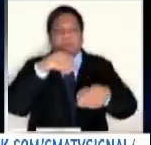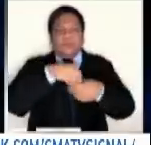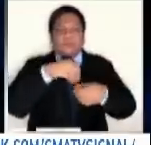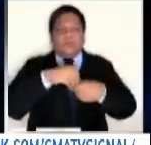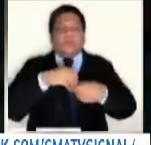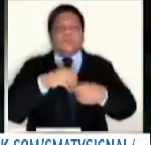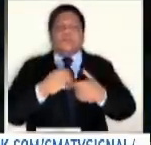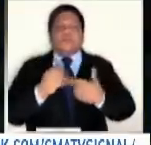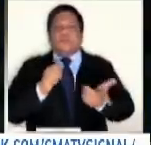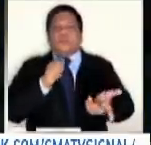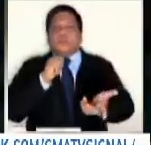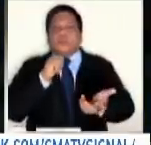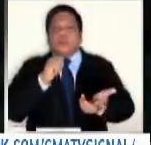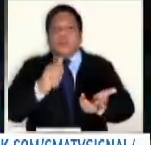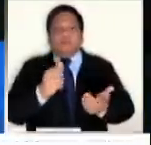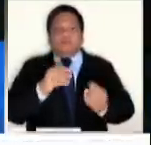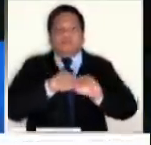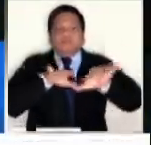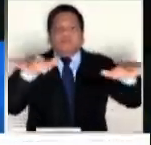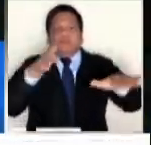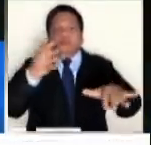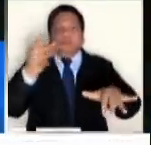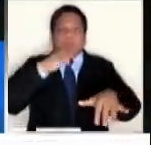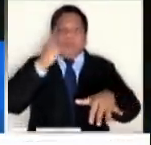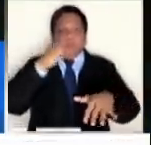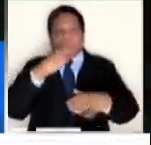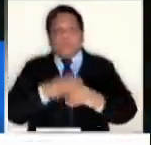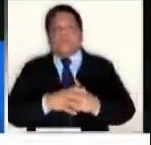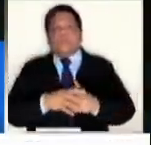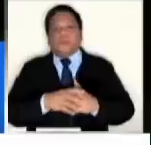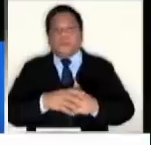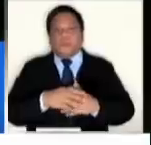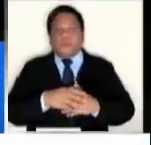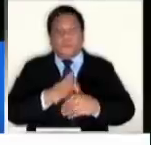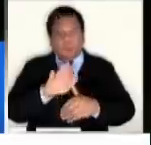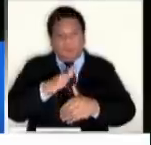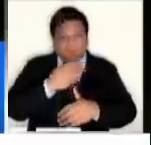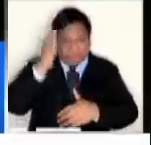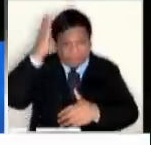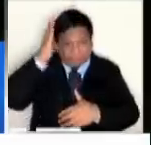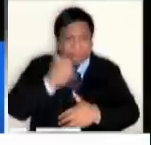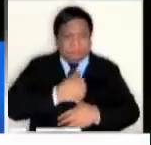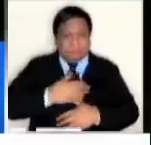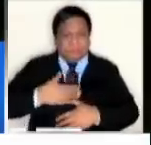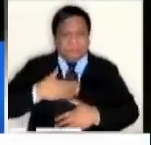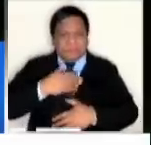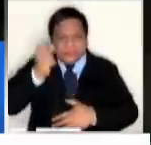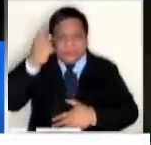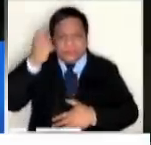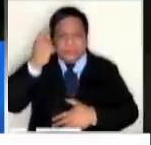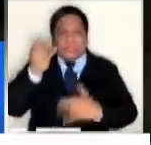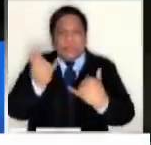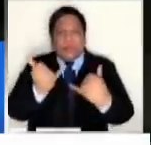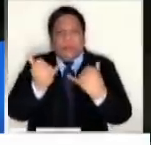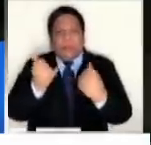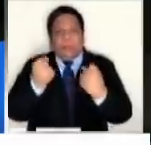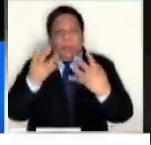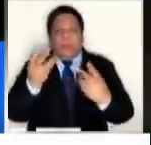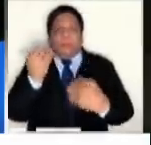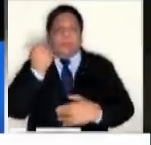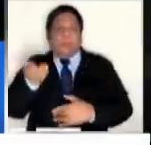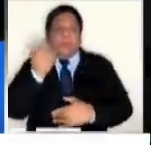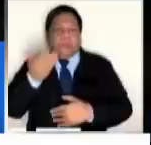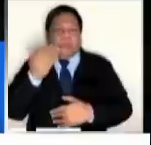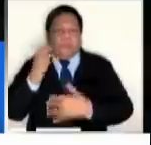yung umamoy. Humihingi ng pangunawa sa mga residente ang LGU, lalo't dumarami raw talaga ang mga namamatay sa COVID-19 na